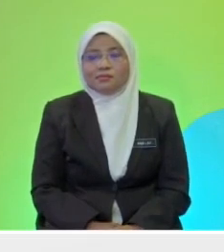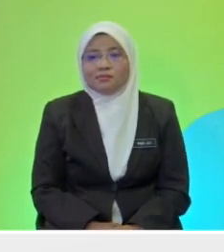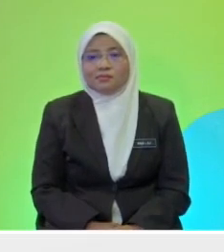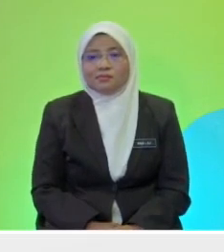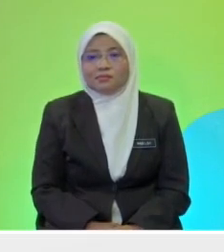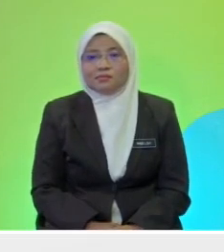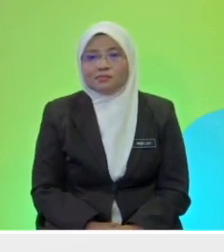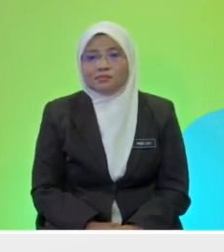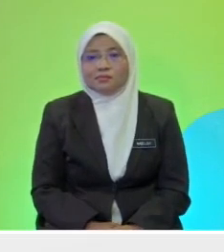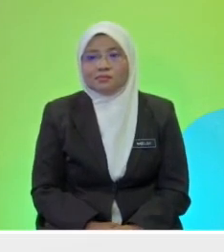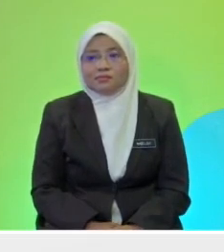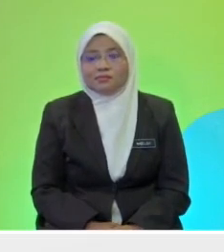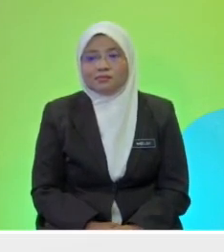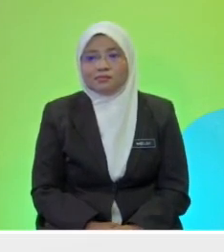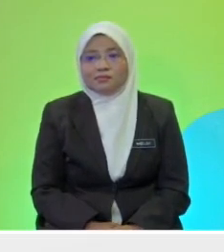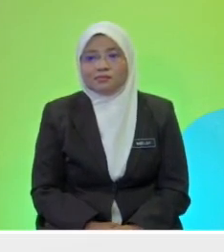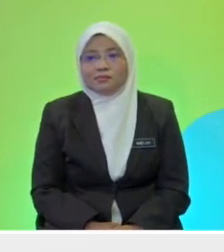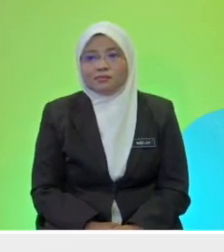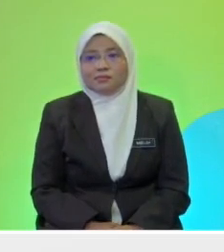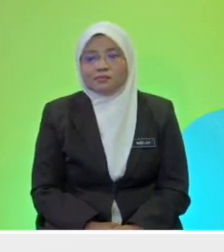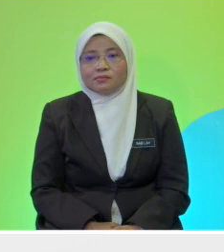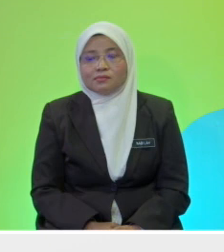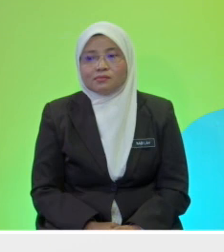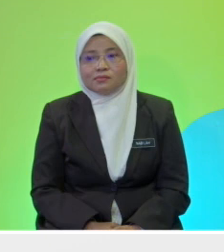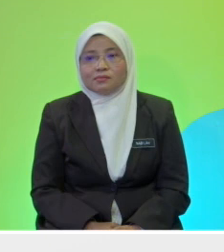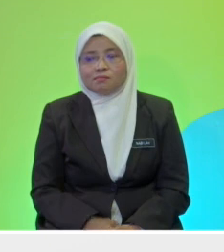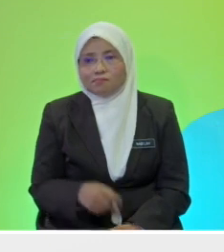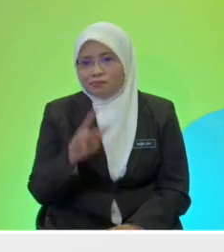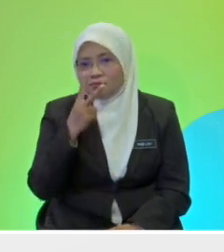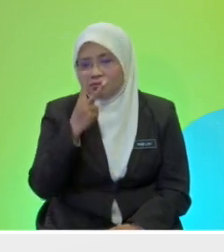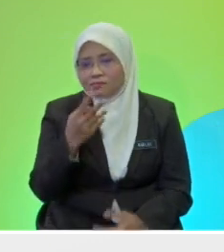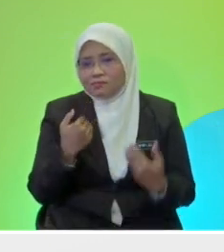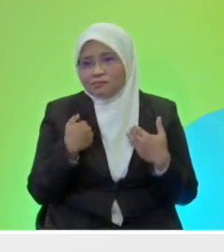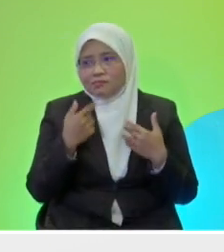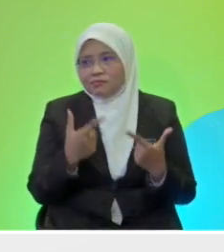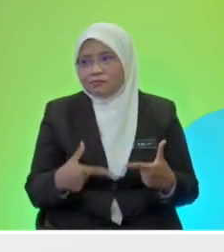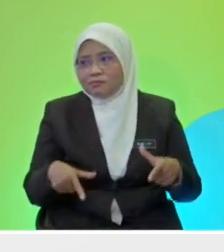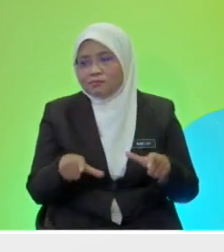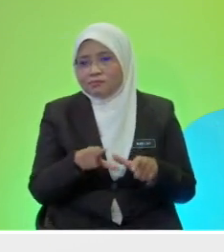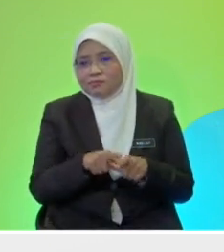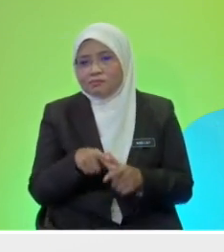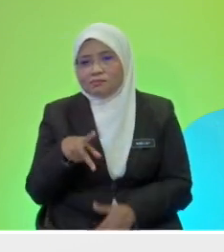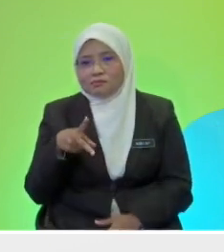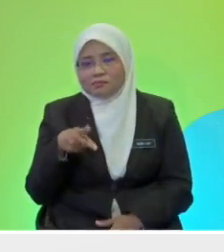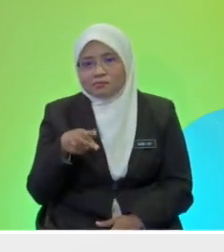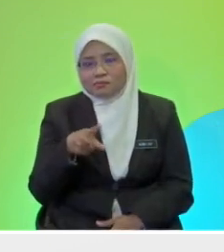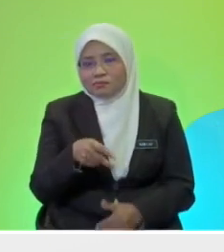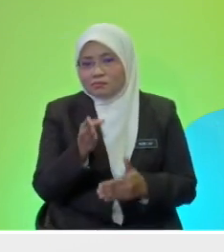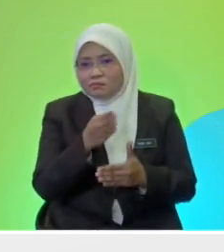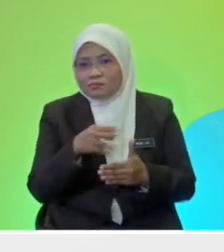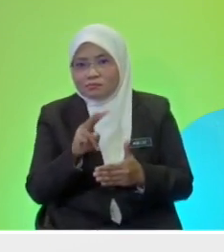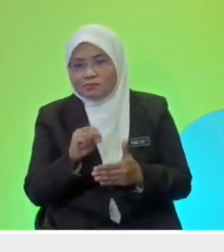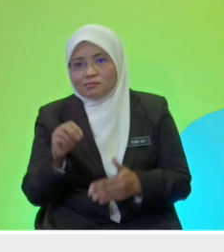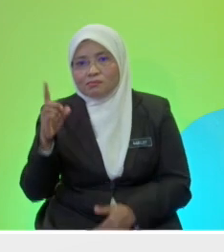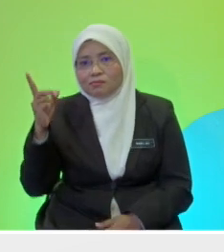Oke kalau kita tengok pada sini ada berlaku keadaan pemotongan pada